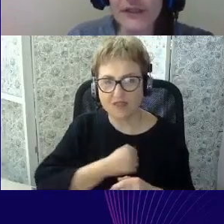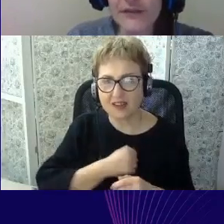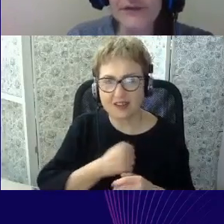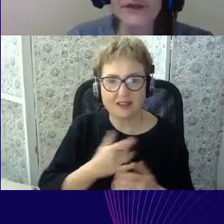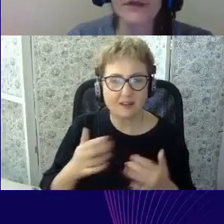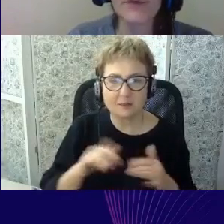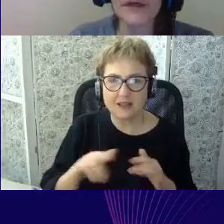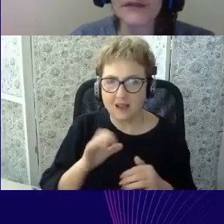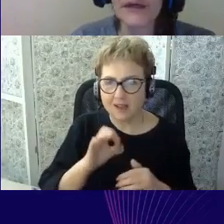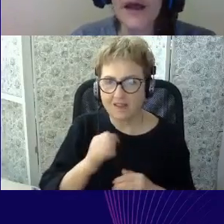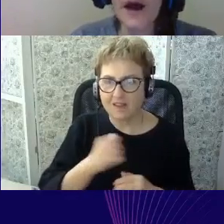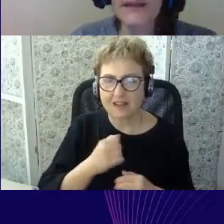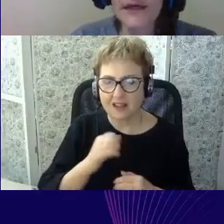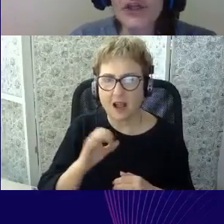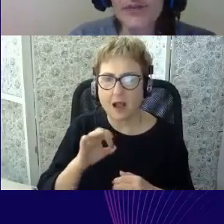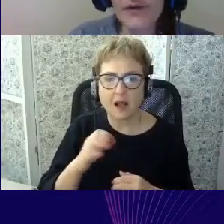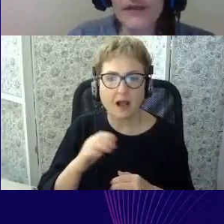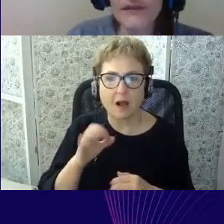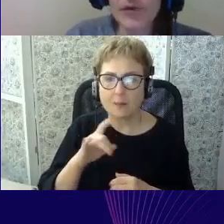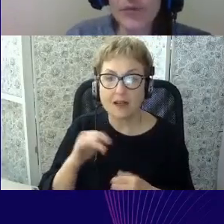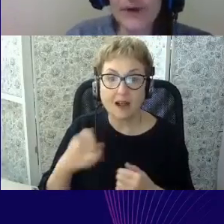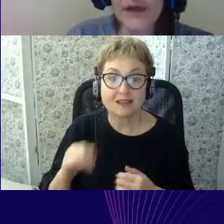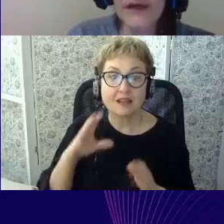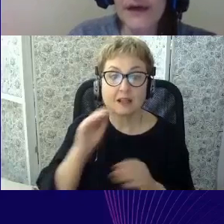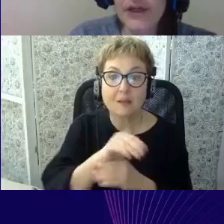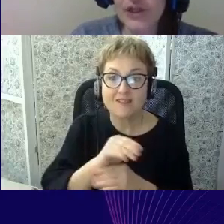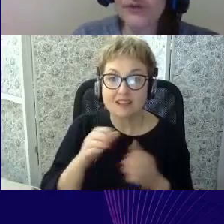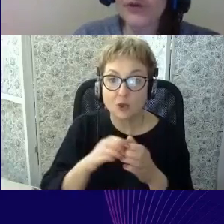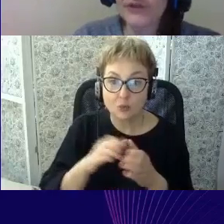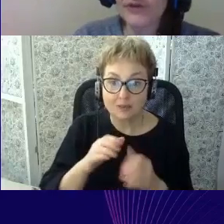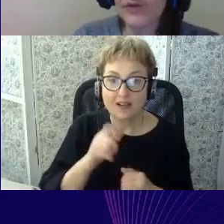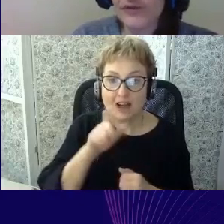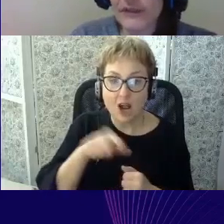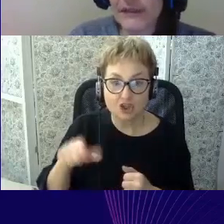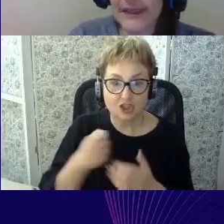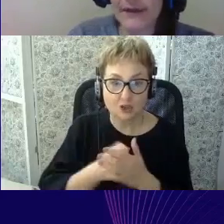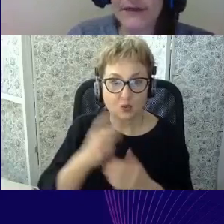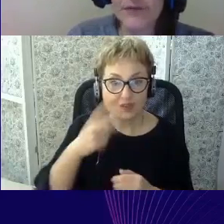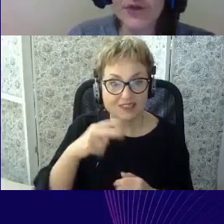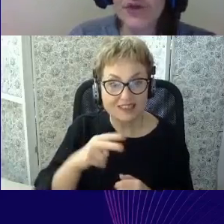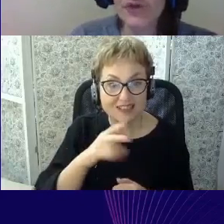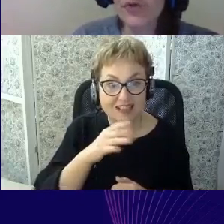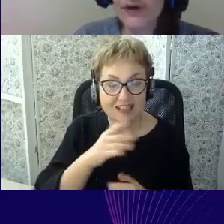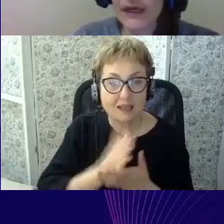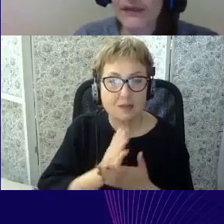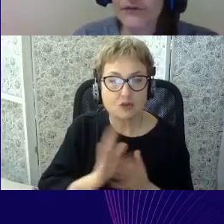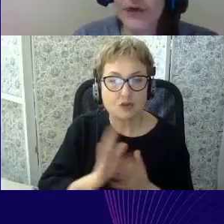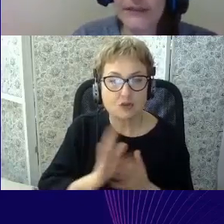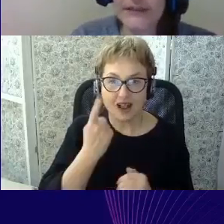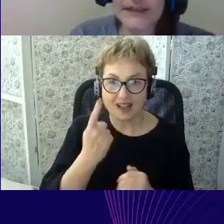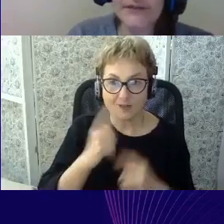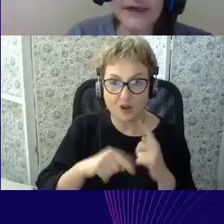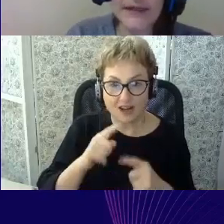или участием в военных операциях, а также добавляется группа граждане в возрасте до 20 лет, имеющие только